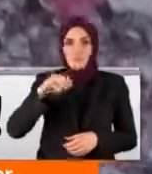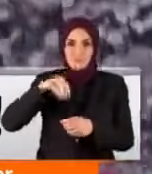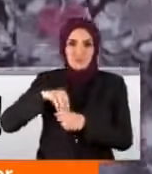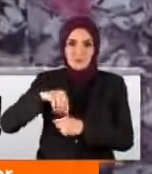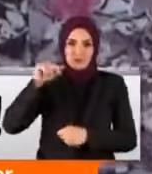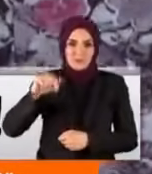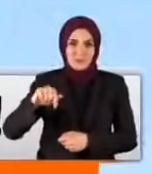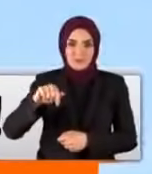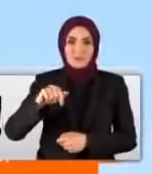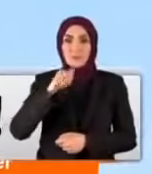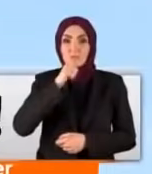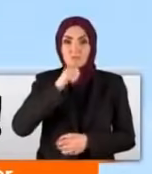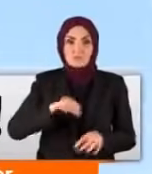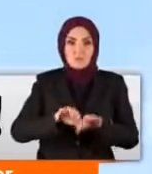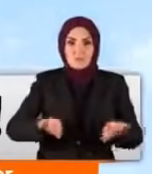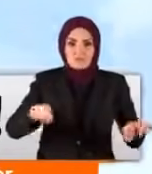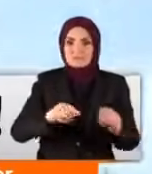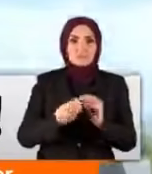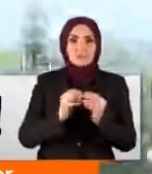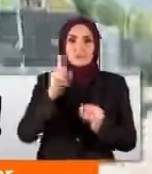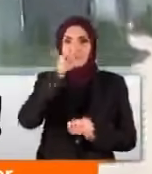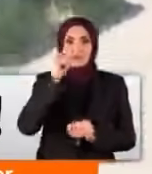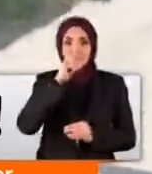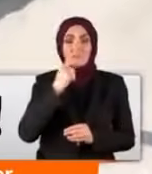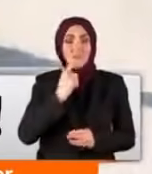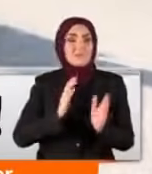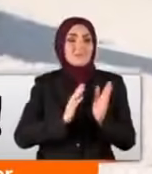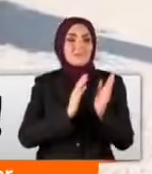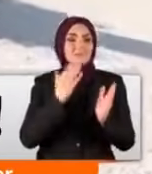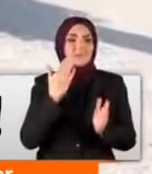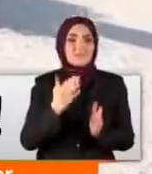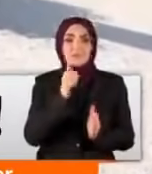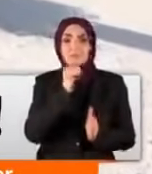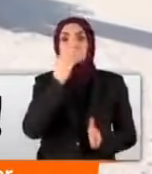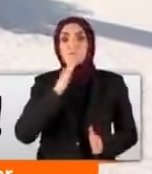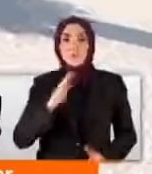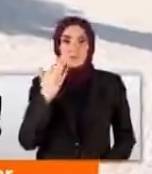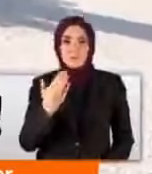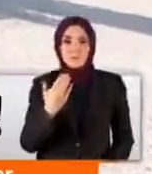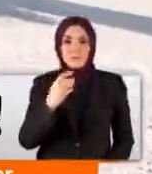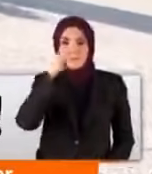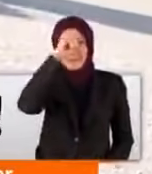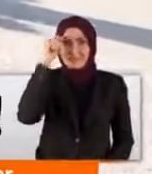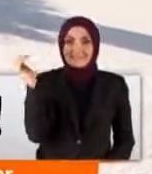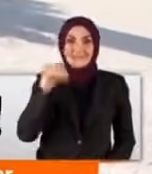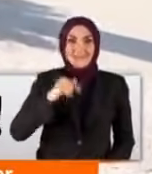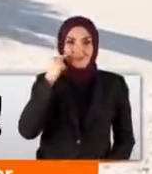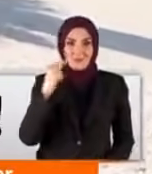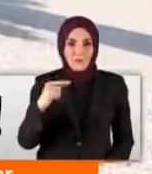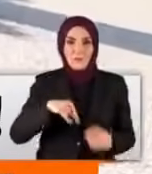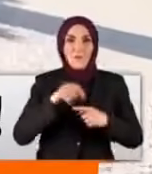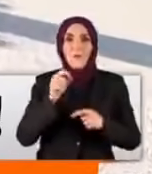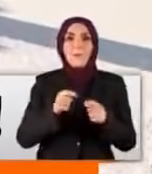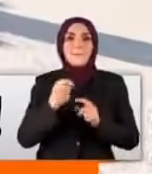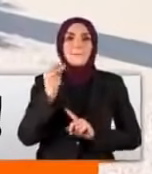yıllardır şebeke suyu yok. İkipınar köylülerinin korkulu rüyası işte bu hobi bahçeleri. Yazın gelmesiyle hobi bahçeleri dolup taşmaya